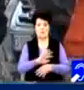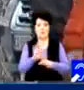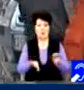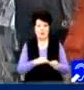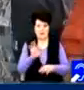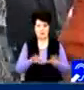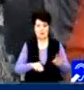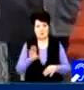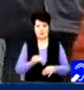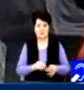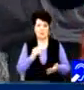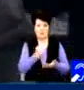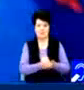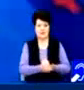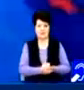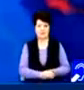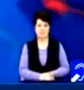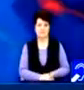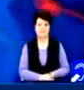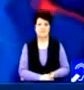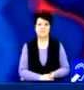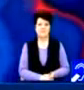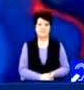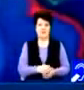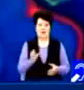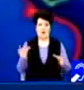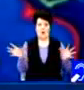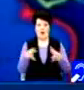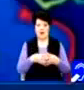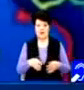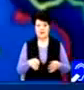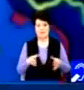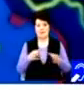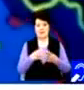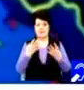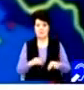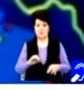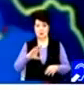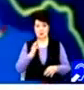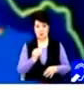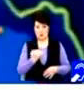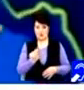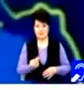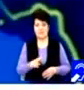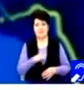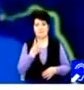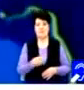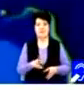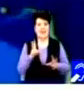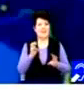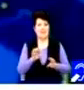sunt considerate aprobate o coaliție între Partidul democrat și Partidul socialiștilor ar fi cel mai